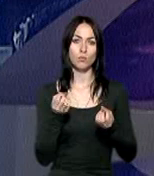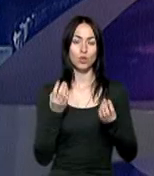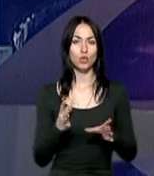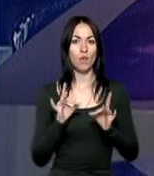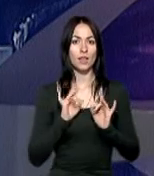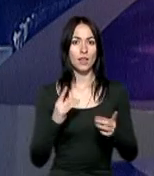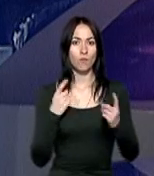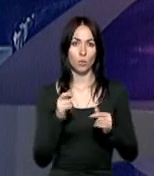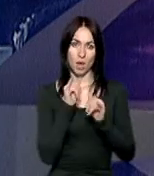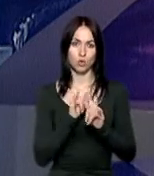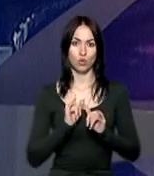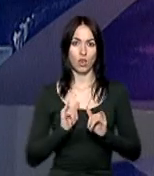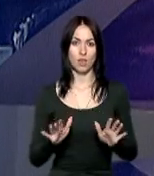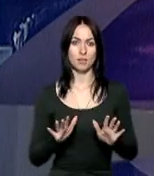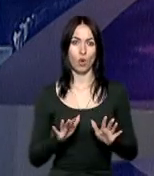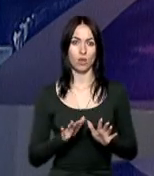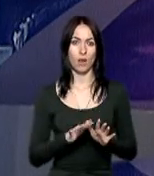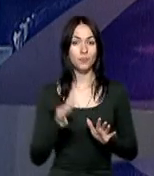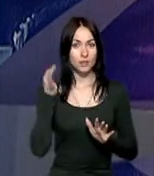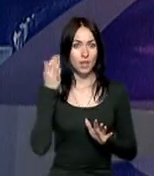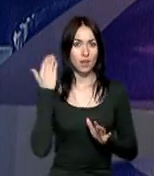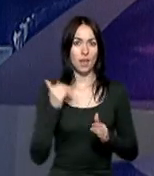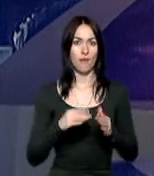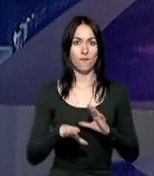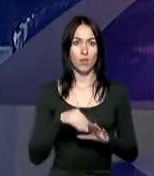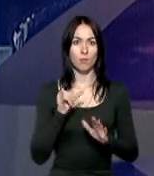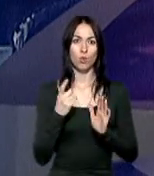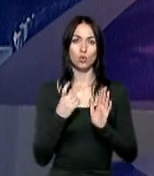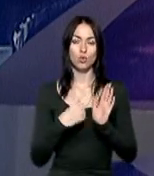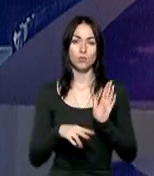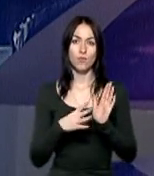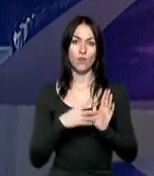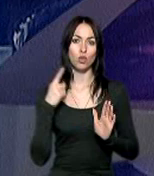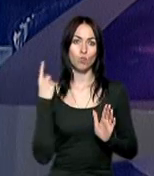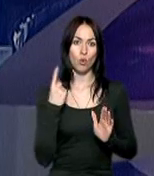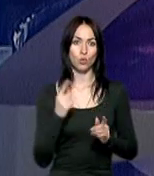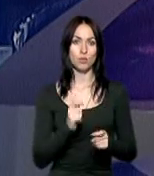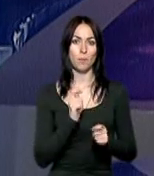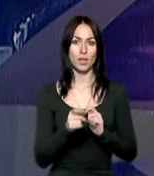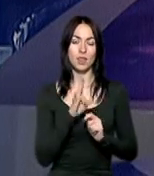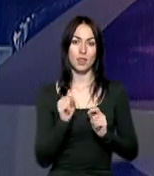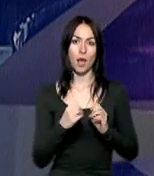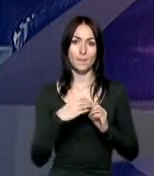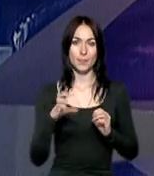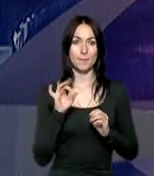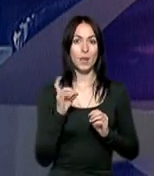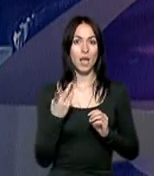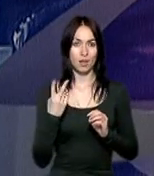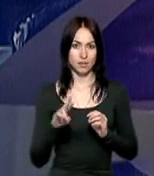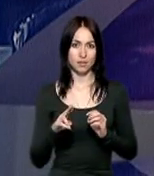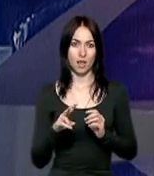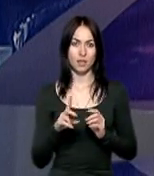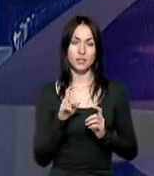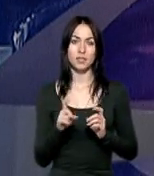інформацію не змогла. Нагадаю, вибори у 179-му окрузі призначені на 15 березня.